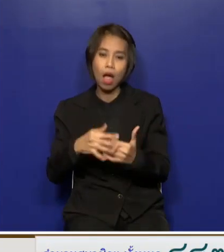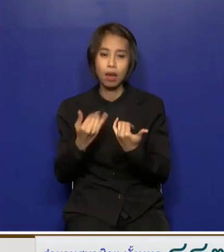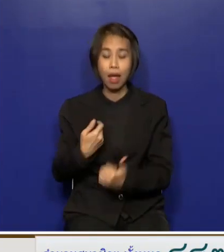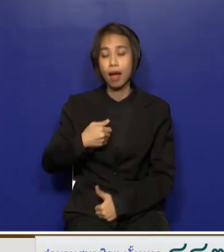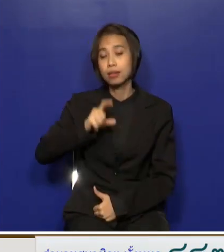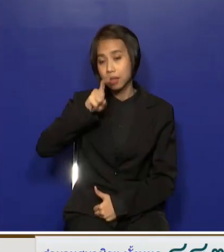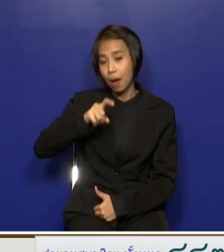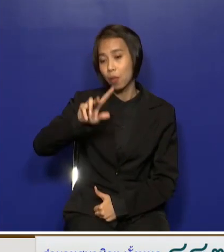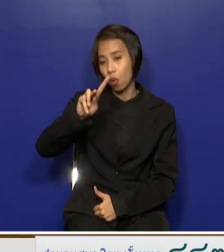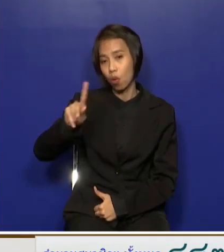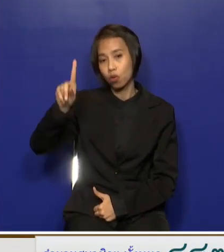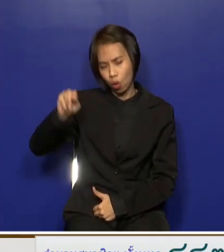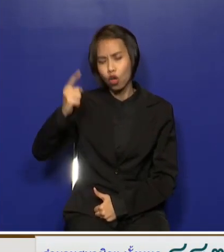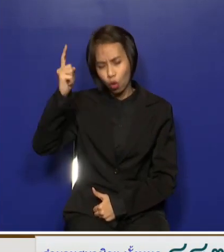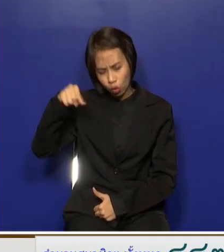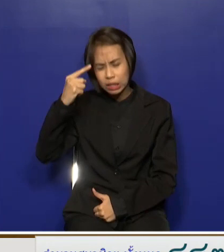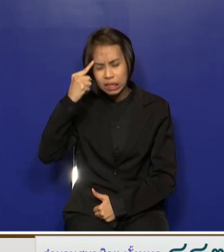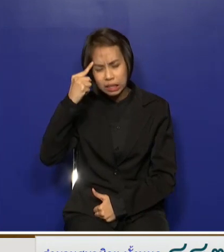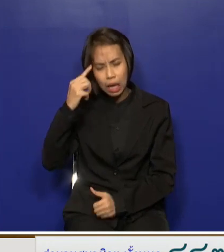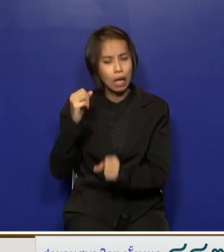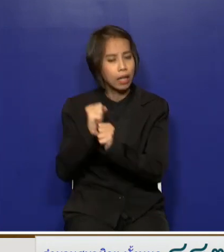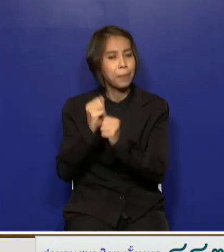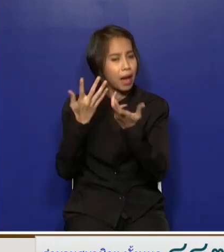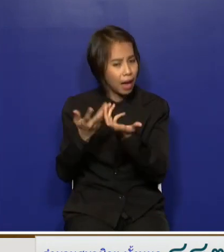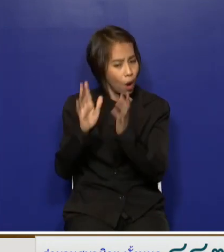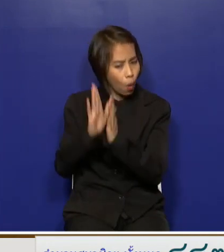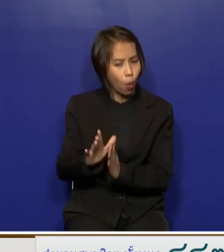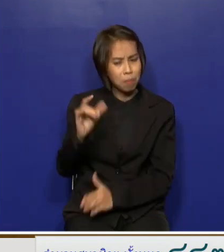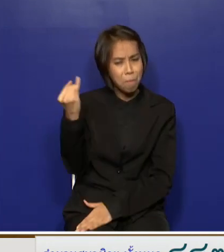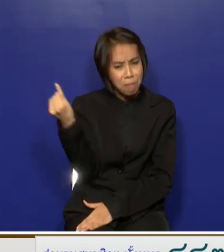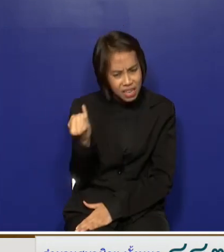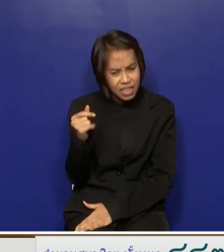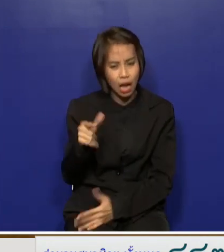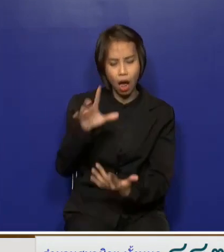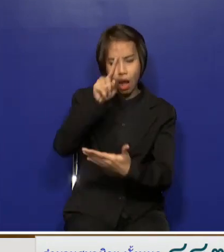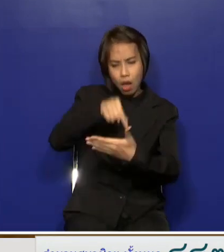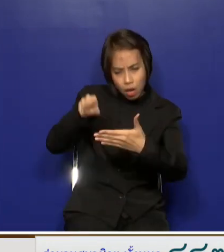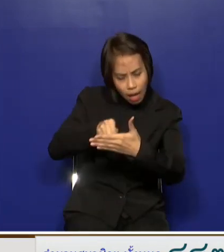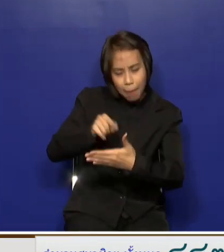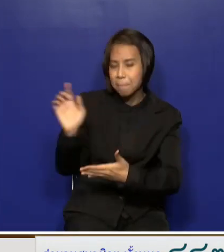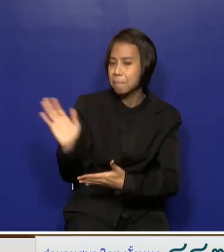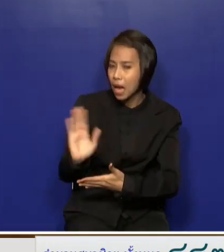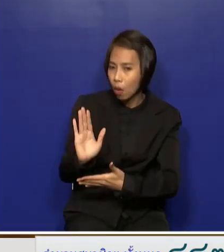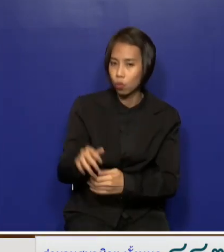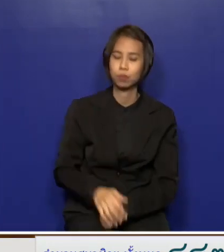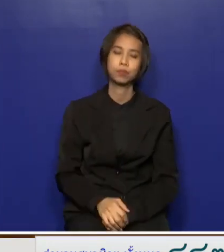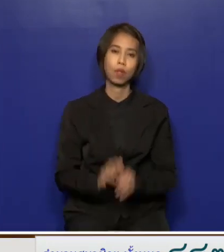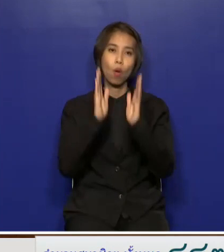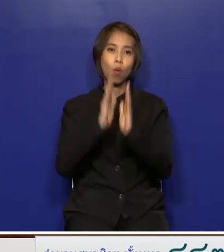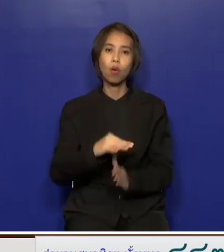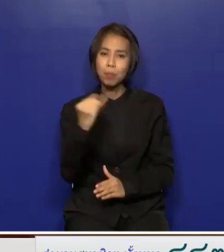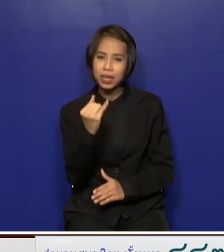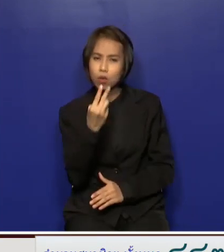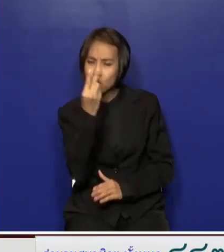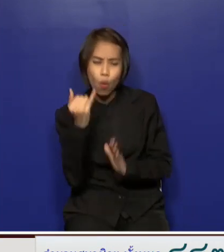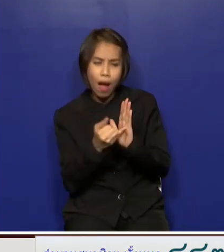ถึงจะไม่ให้คนไม่ดีเข้ามา แต่รักเลอกตั้งคนไมดีใที่นี้เราต้องดูใหง